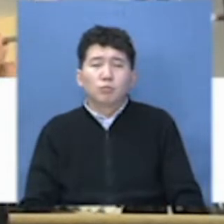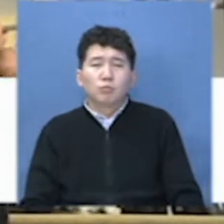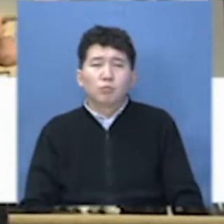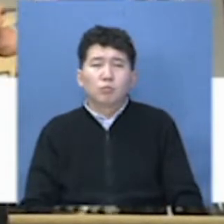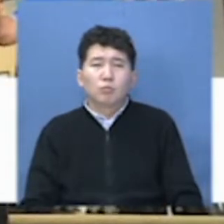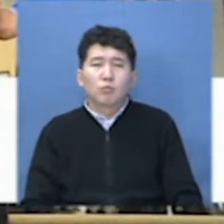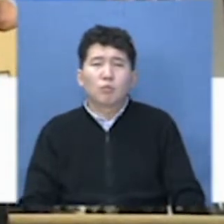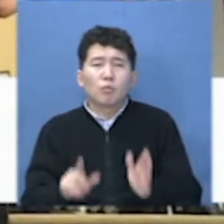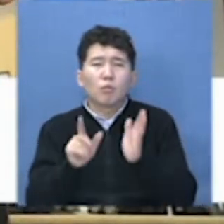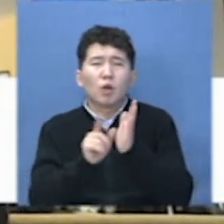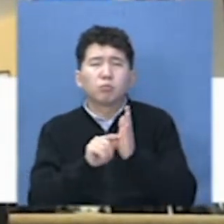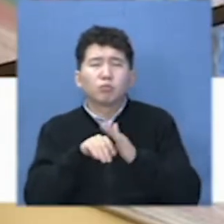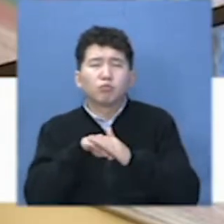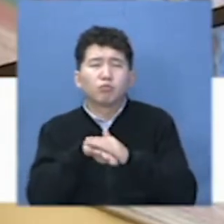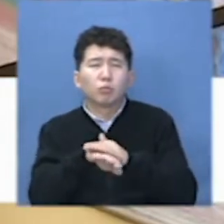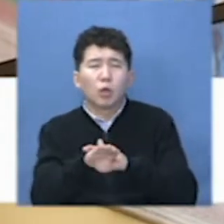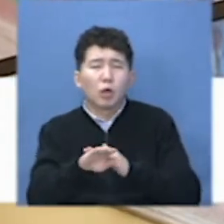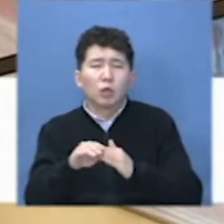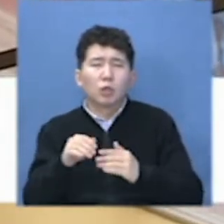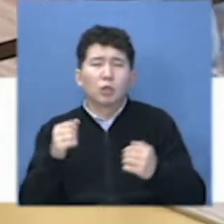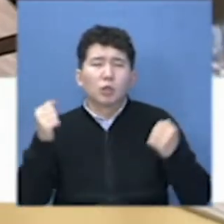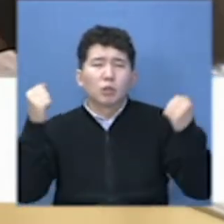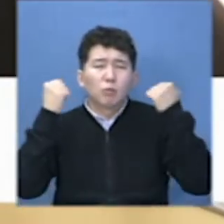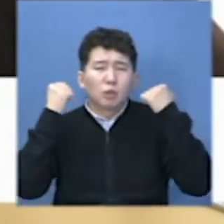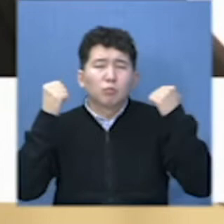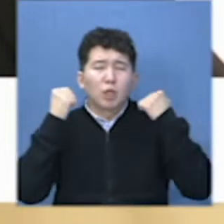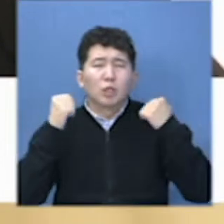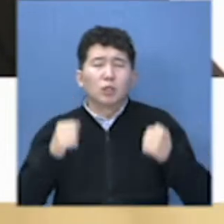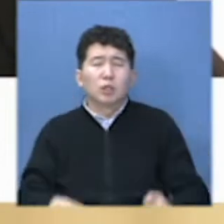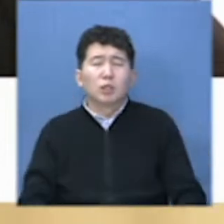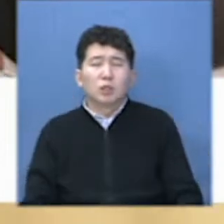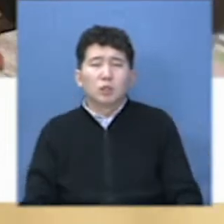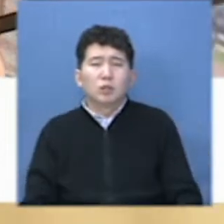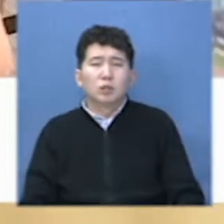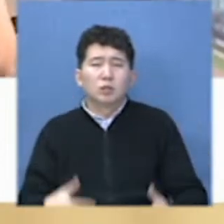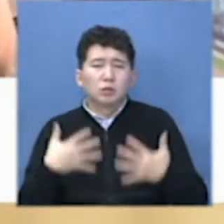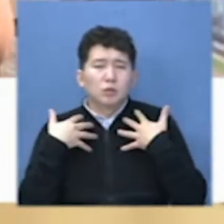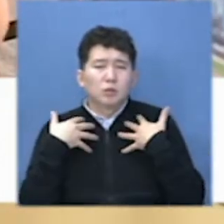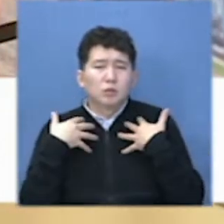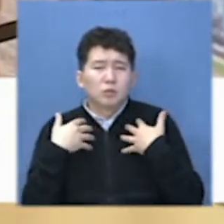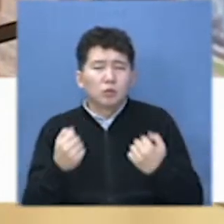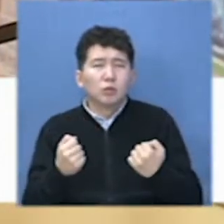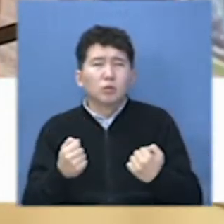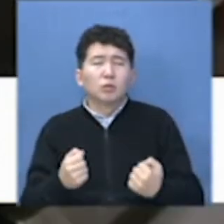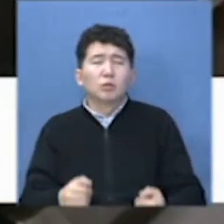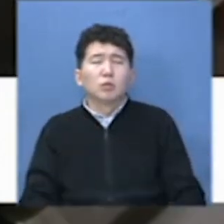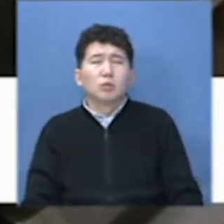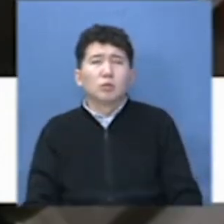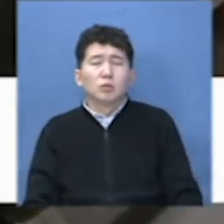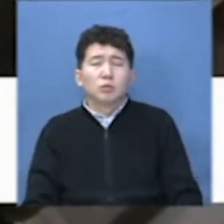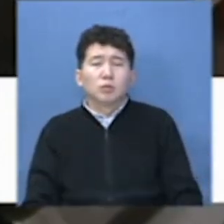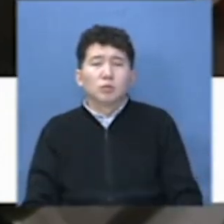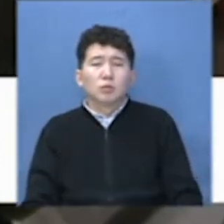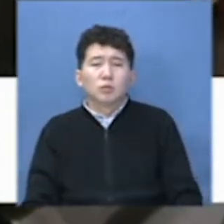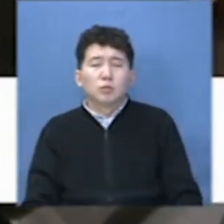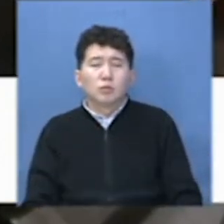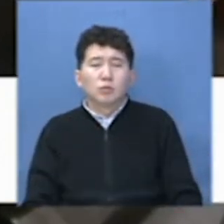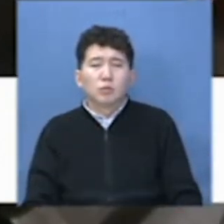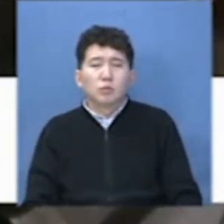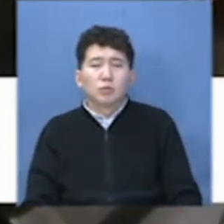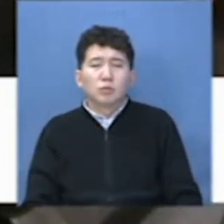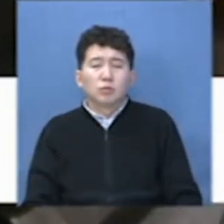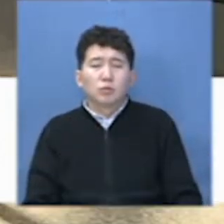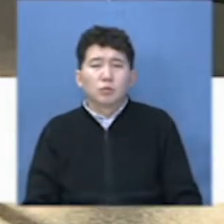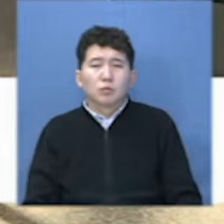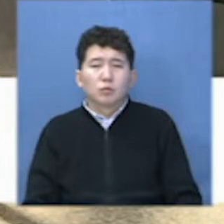жасындағы спортшылардың жаттығу сәтіне куә болдық. Барлығы тың денсаулығы мығым. Көбі қартайған шағының өзінде әрбір игілікті